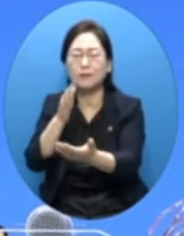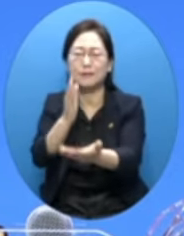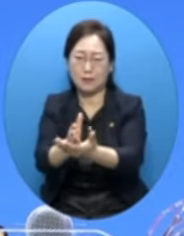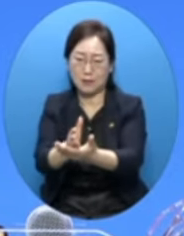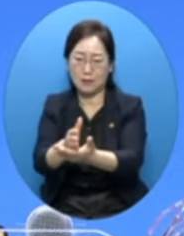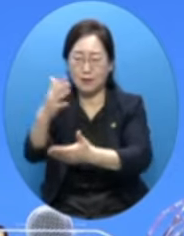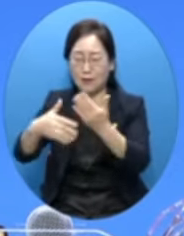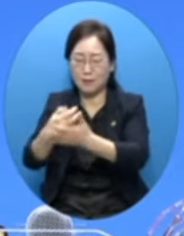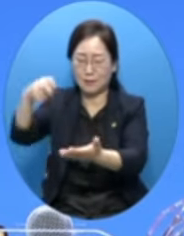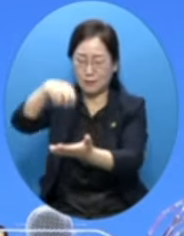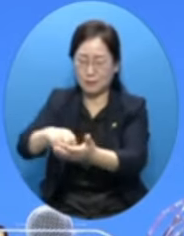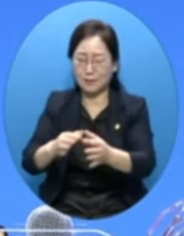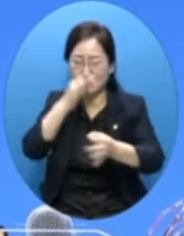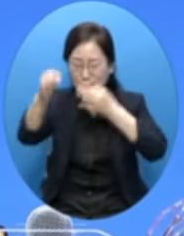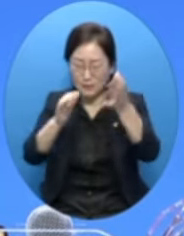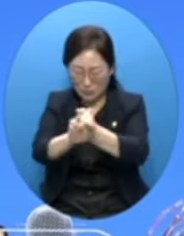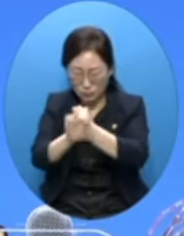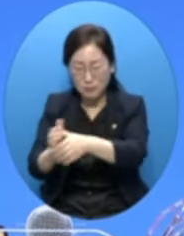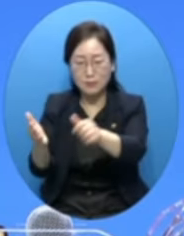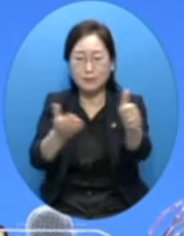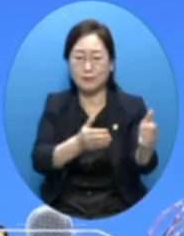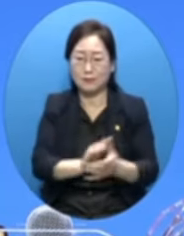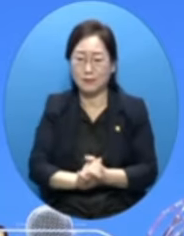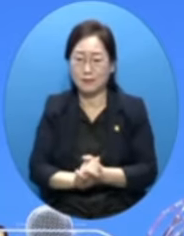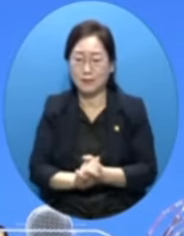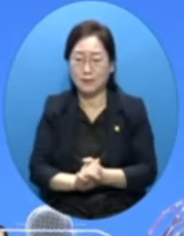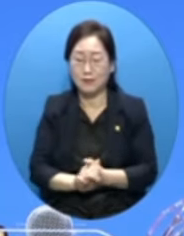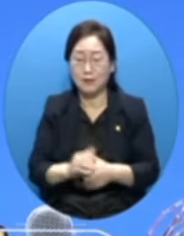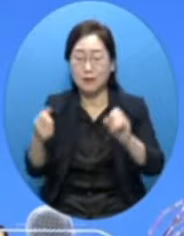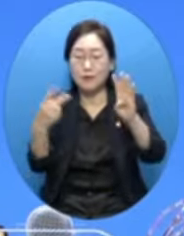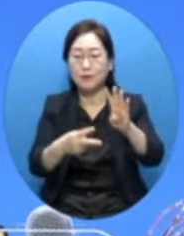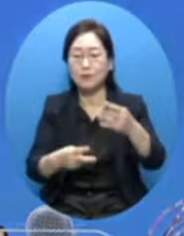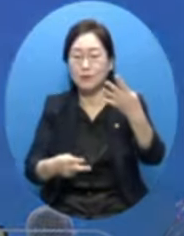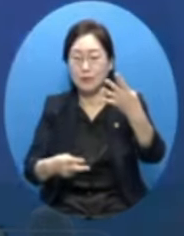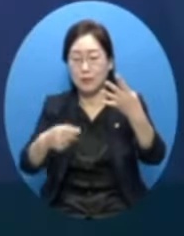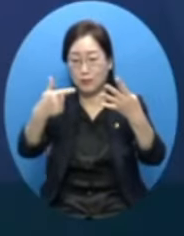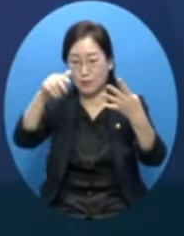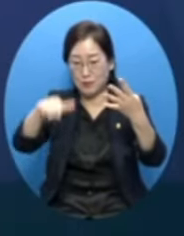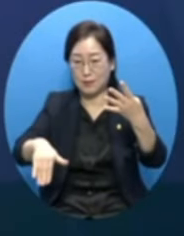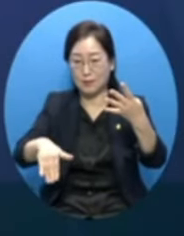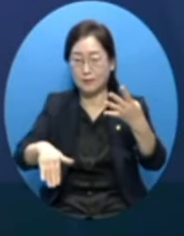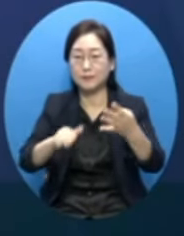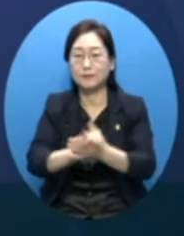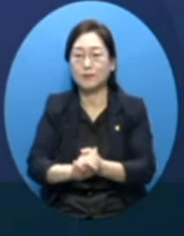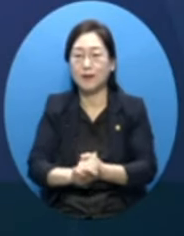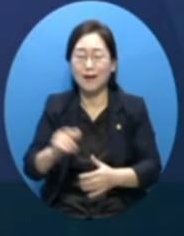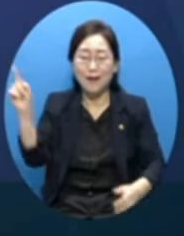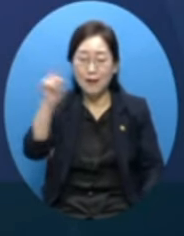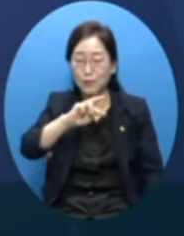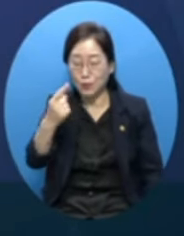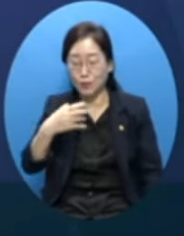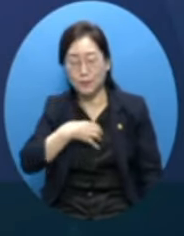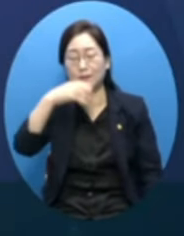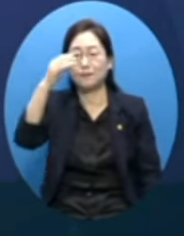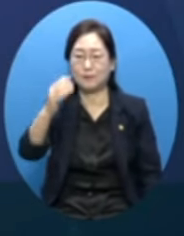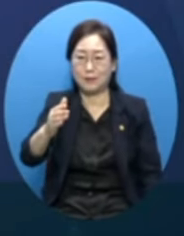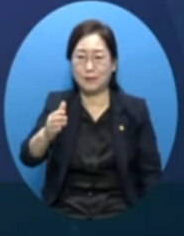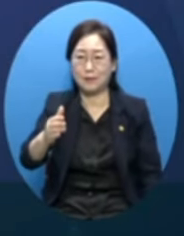하나님께 엎드려 부르짖어 기도하시기 바랍니다. 빌립보서 4장 6절 7절 말씀은 권면합니다. 아무것도 염려하지